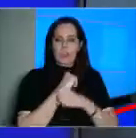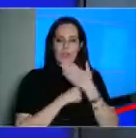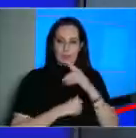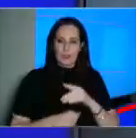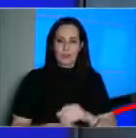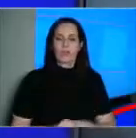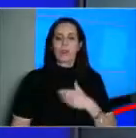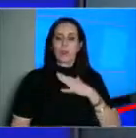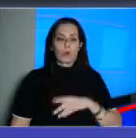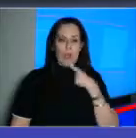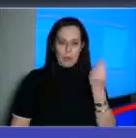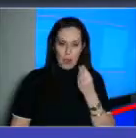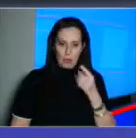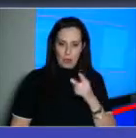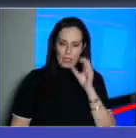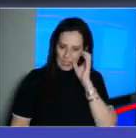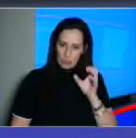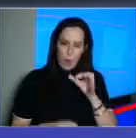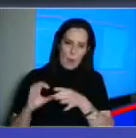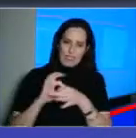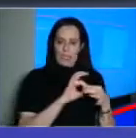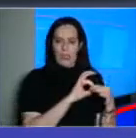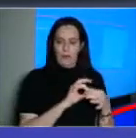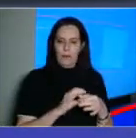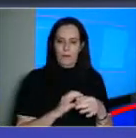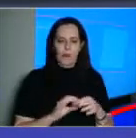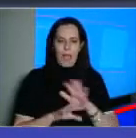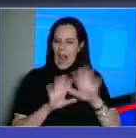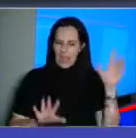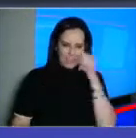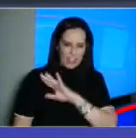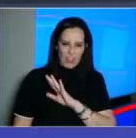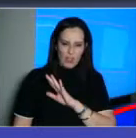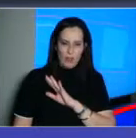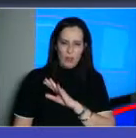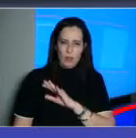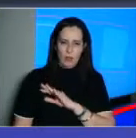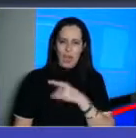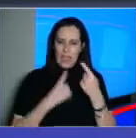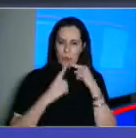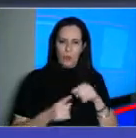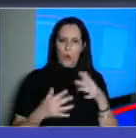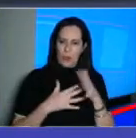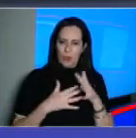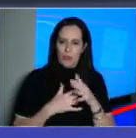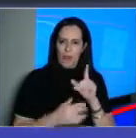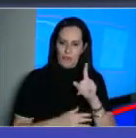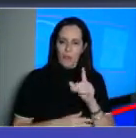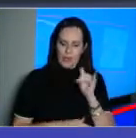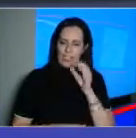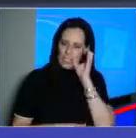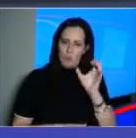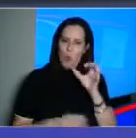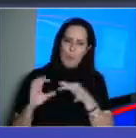הסדרה מעברות, ואני רוצה להגיד לכם משהו. תצפו בסדרה. אל תפספסו. השיח פה הוא ביקורתי וכו', אבל